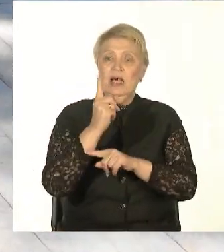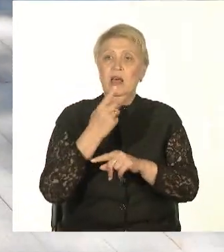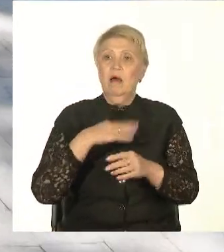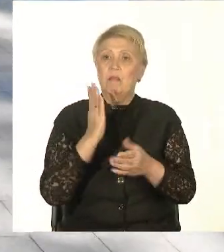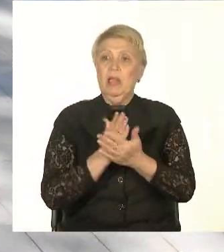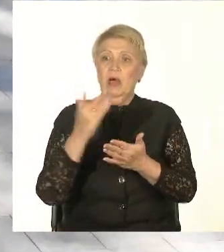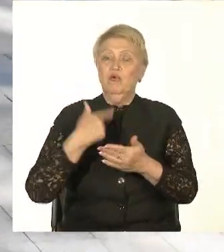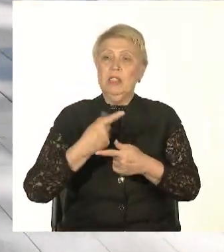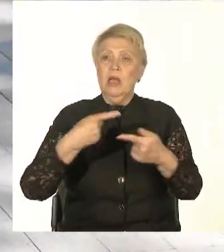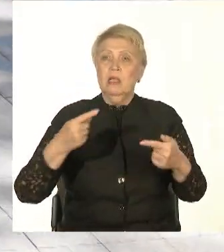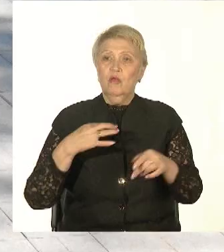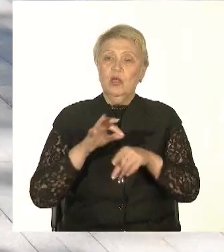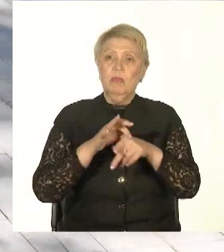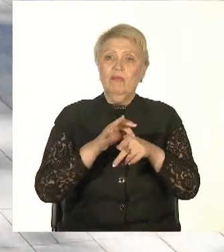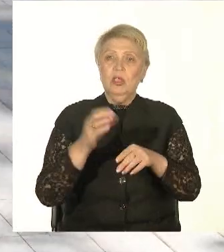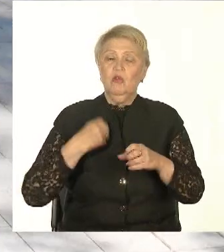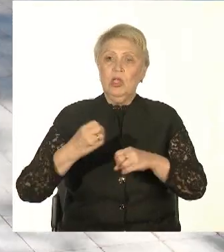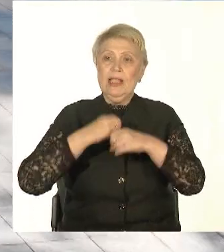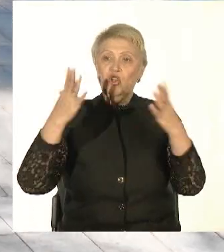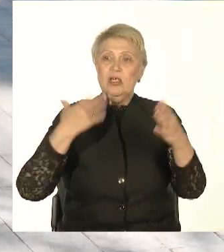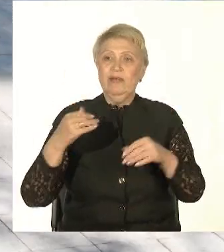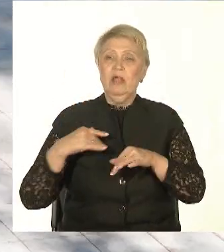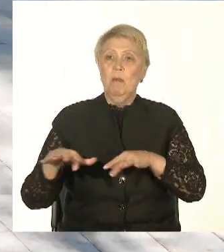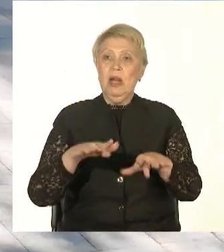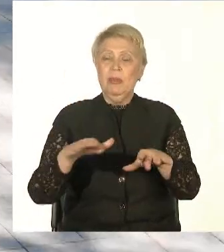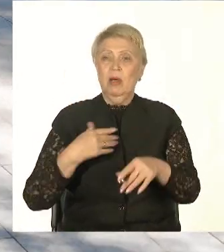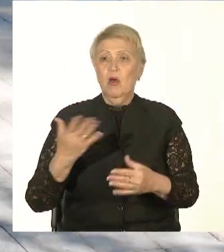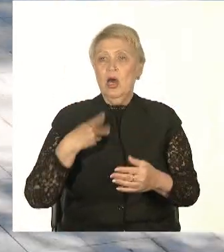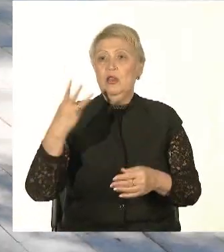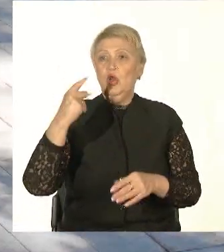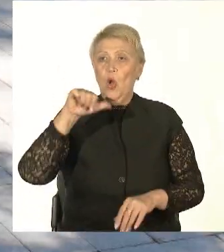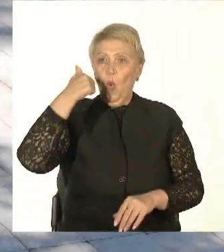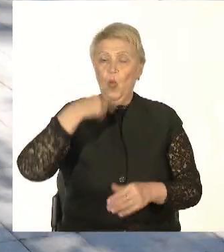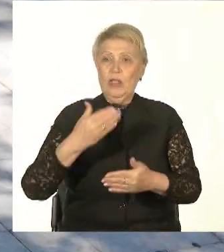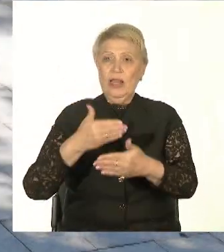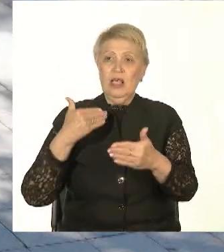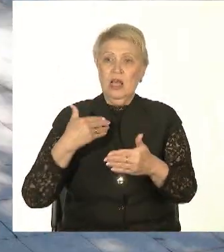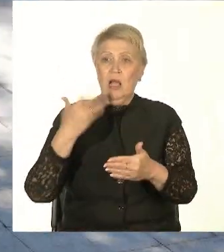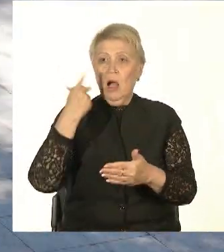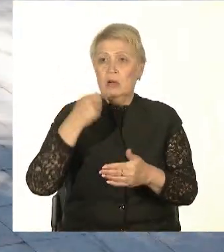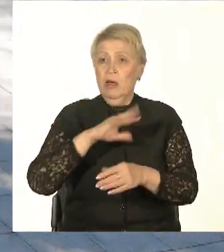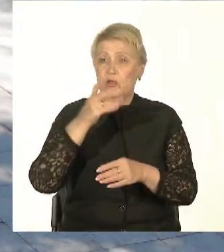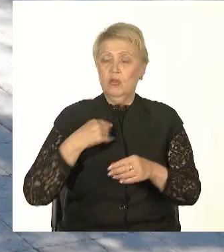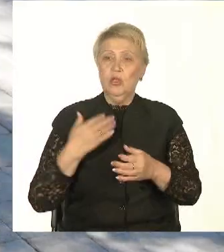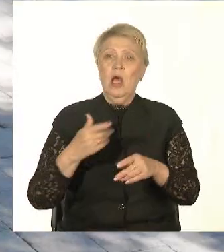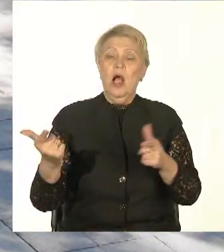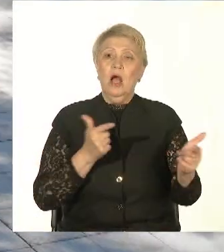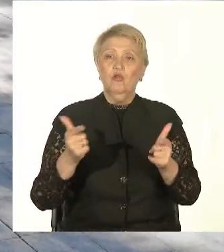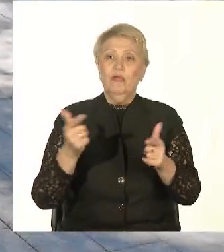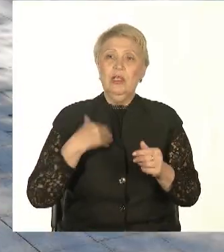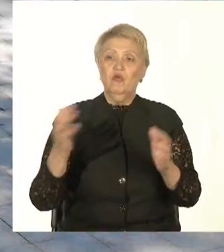где проводятся самые разные торжественные мероприятия. Ну а 3 года назад, когда готовились уже к столетию пограничной охраны в